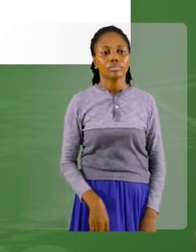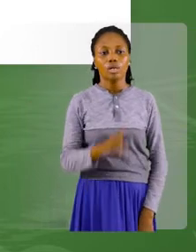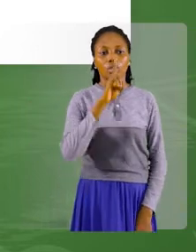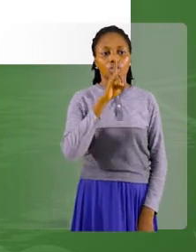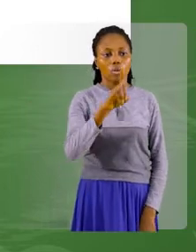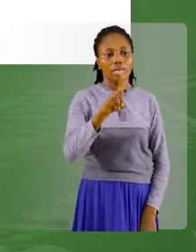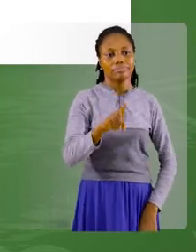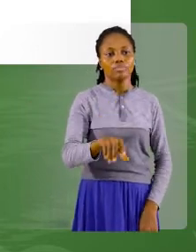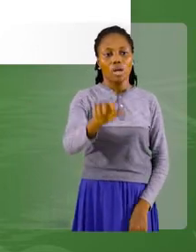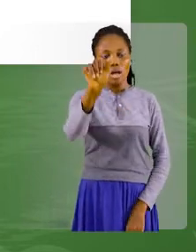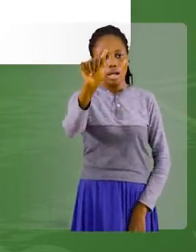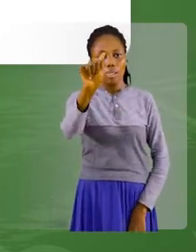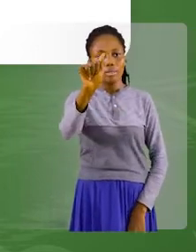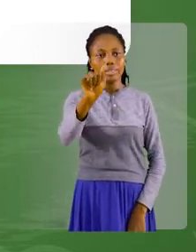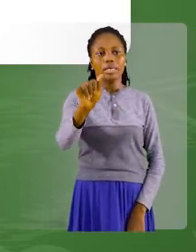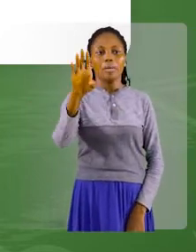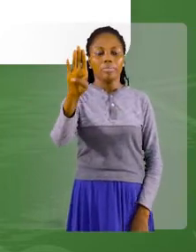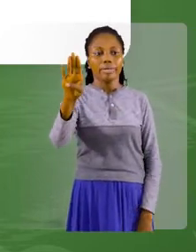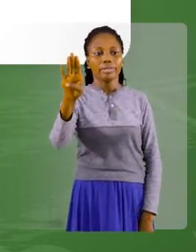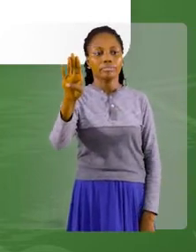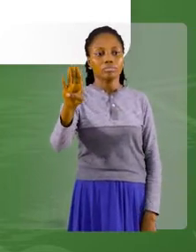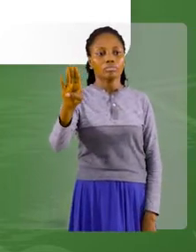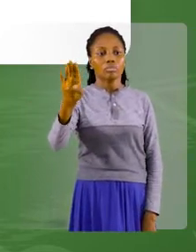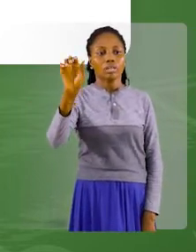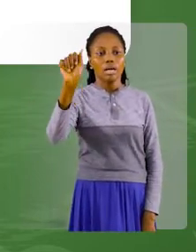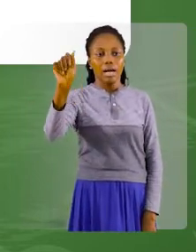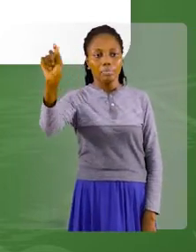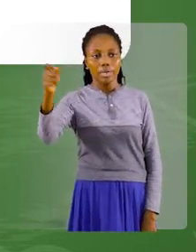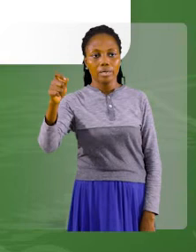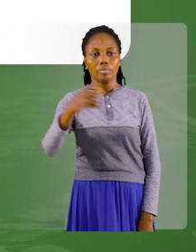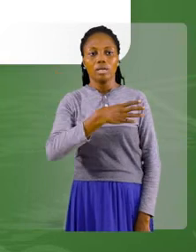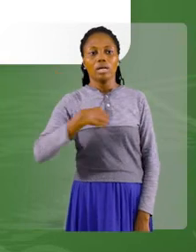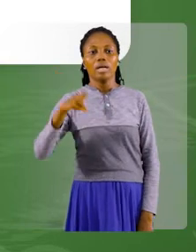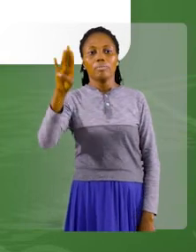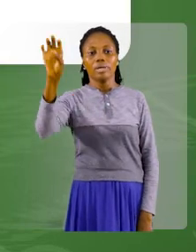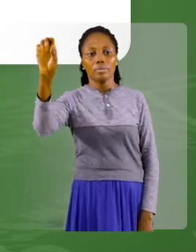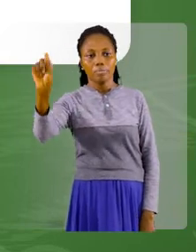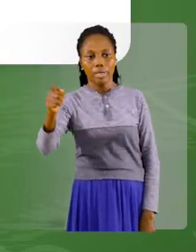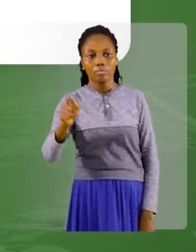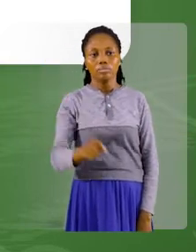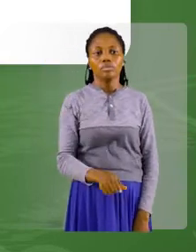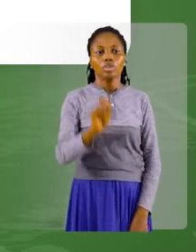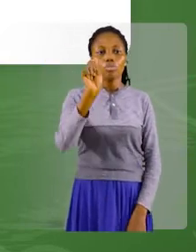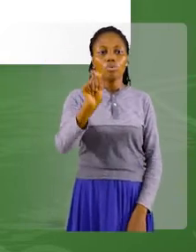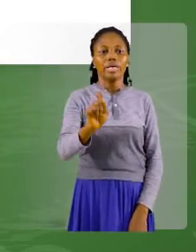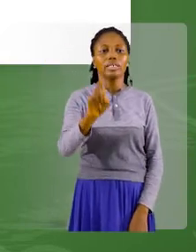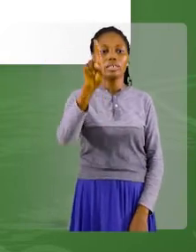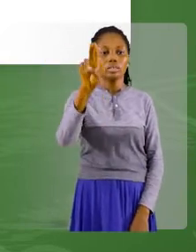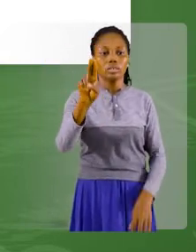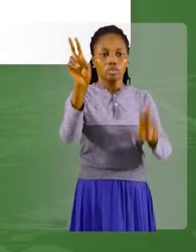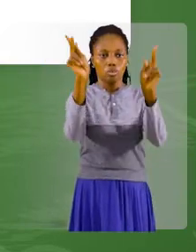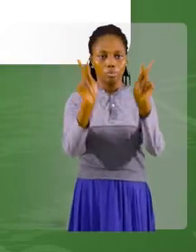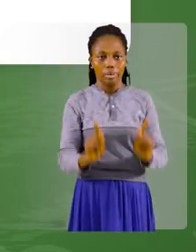soit A, B, A' et B' des points du plan.